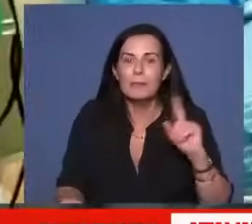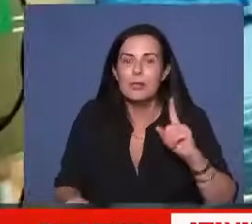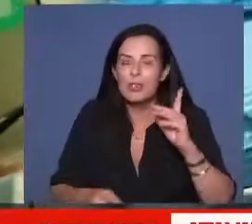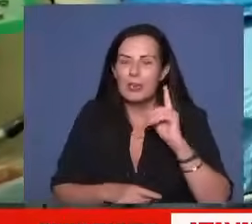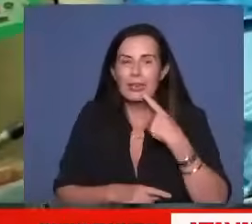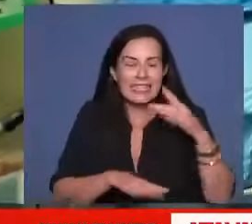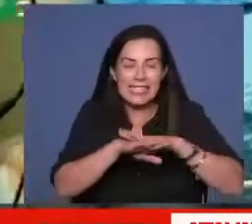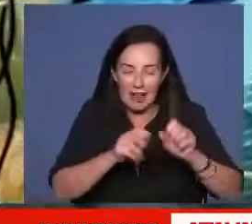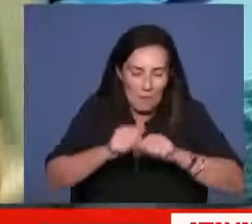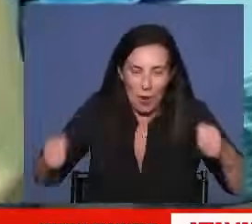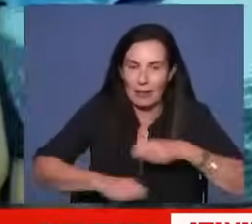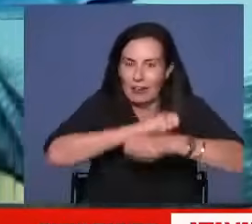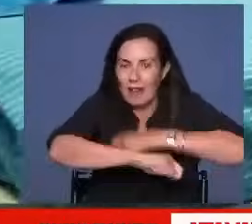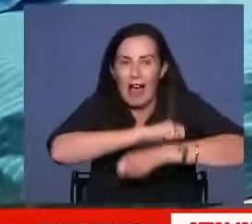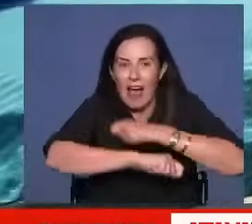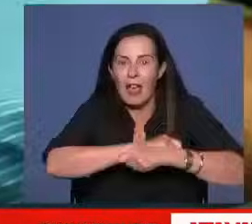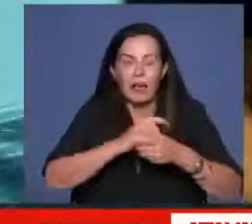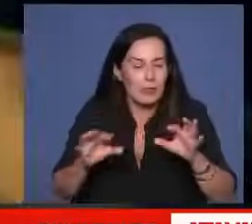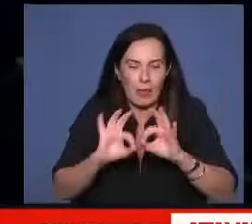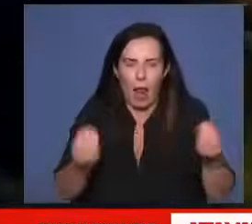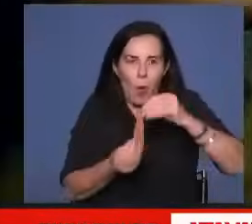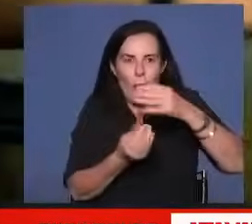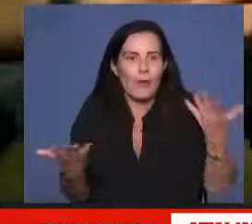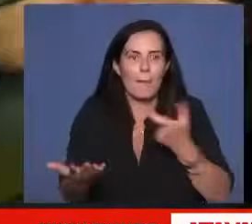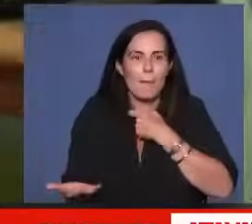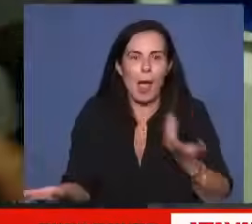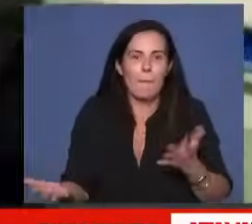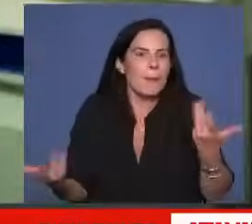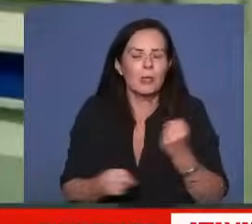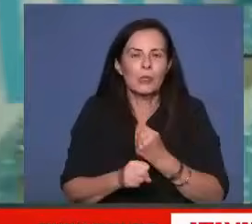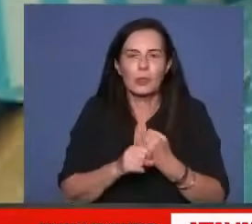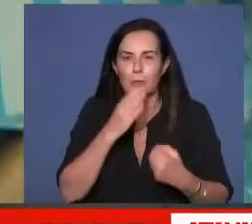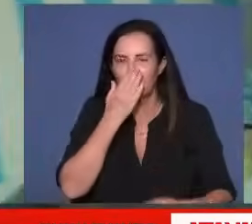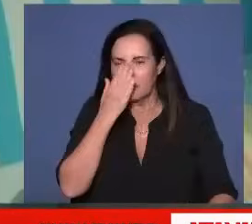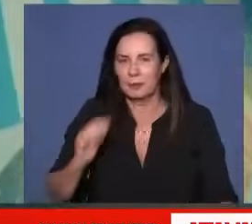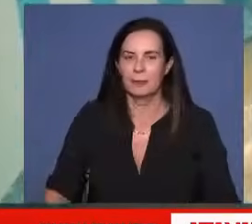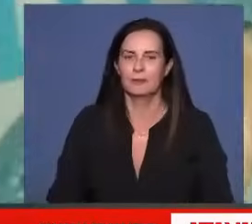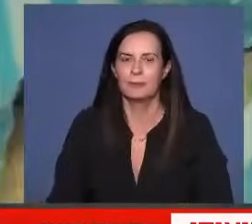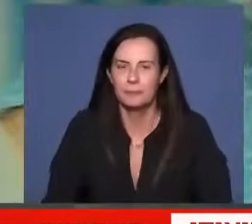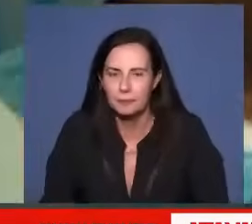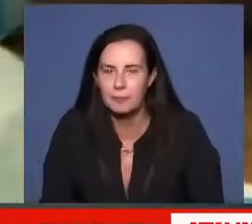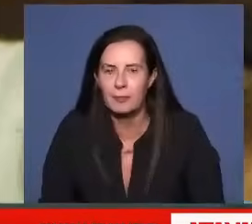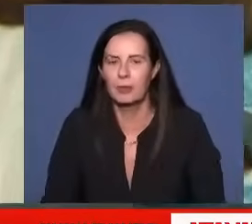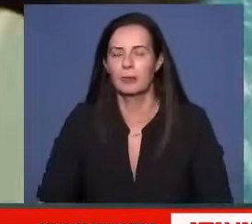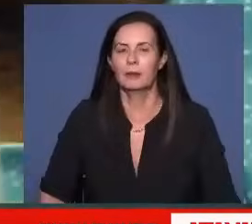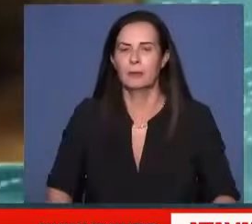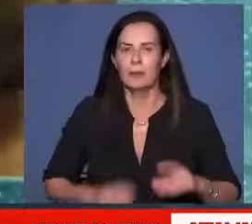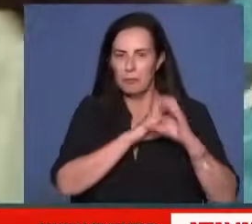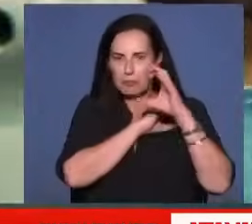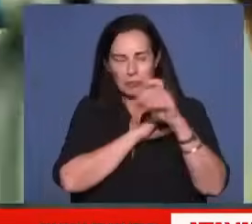סליחה. לקח את זה, התחלנו כאילו לאלתר, אתה יודע, כאילו, מה אנחנו יכולים להשתמש פה? עסק למי שחוות חף RPG,